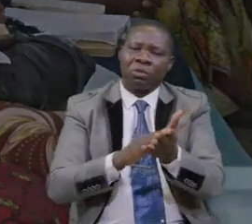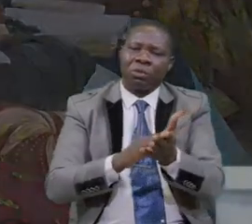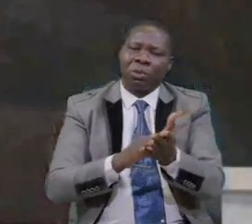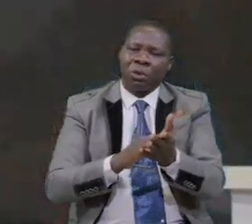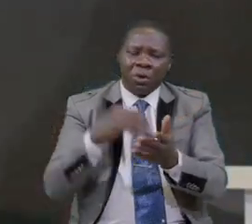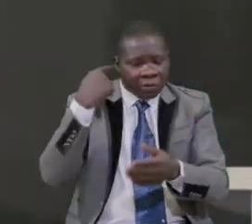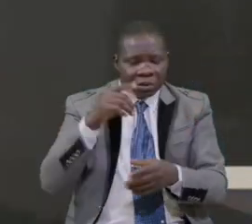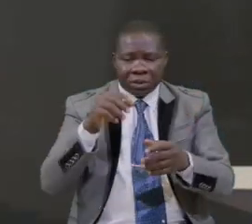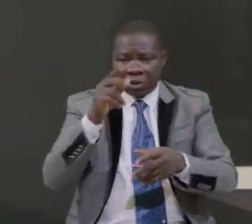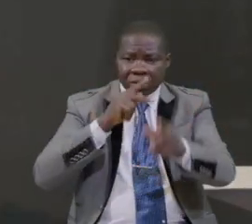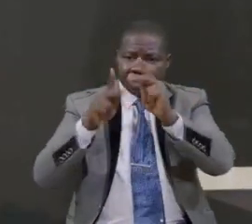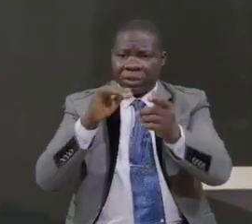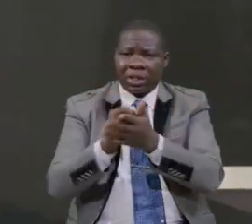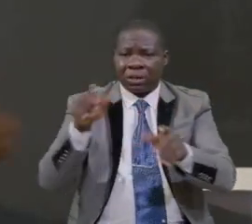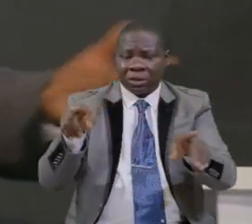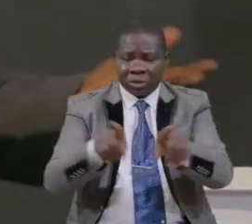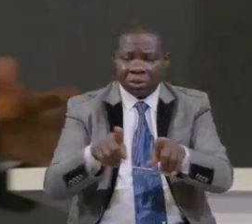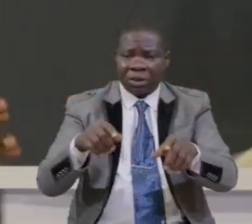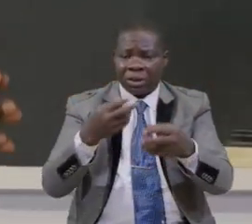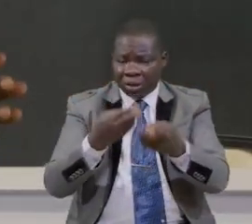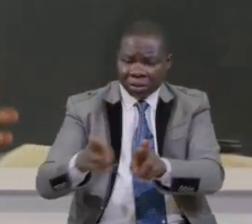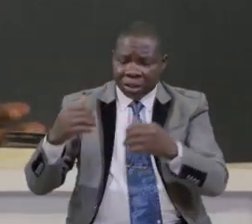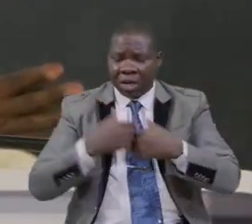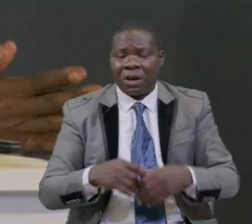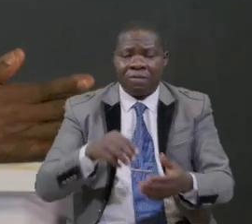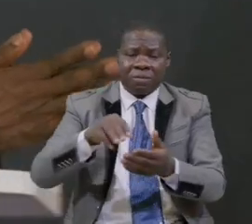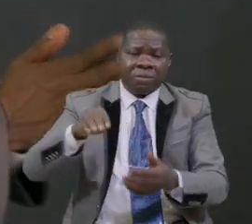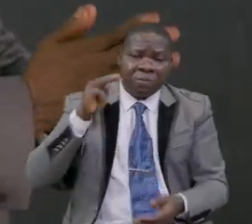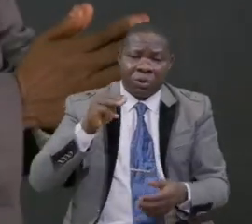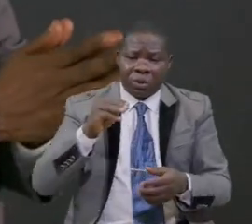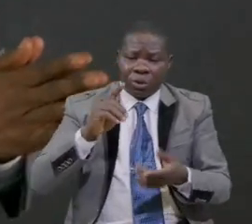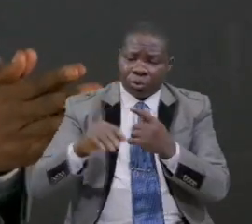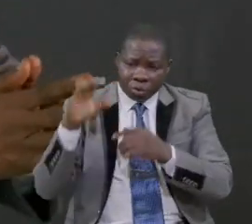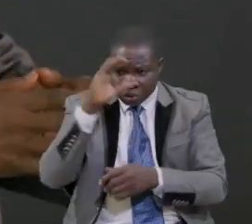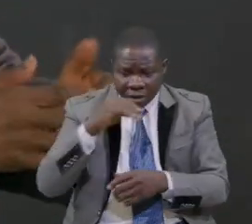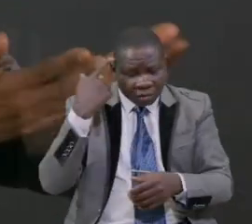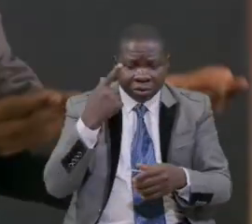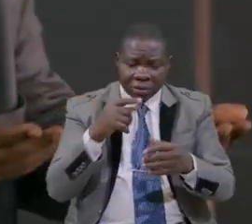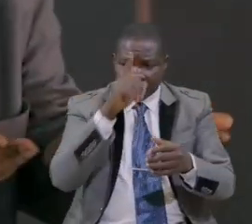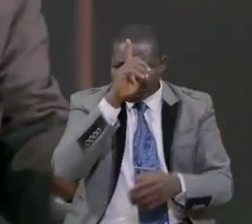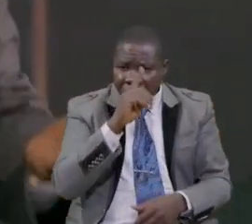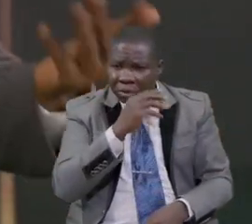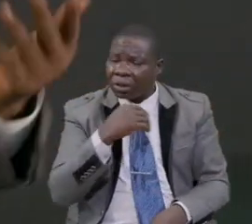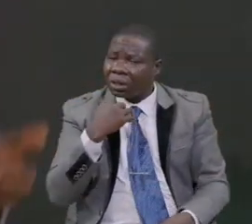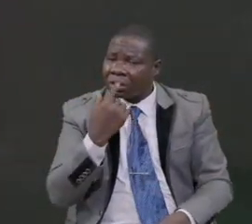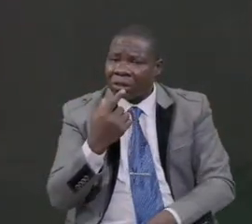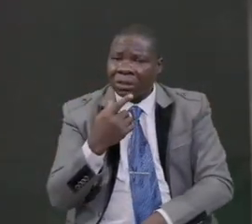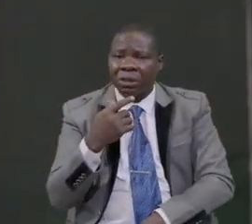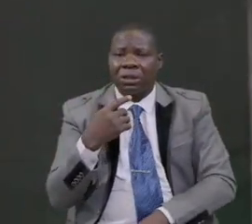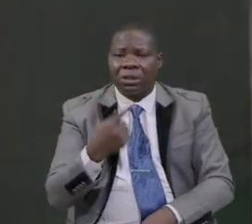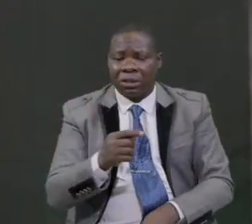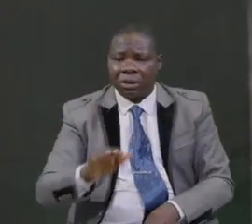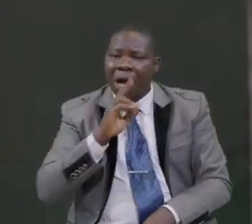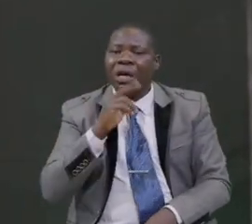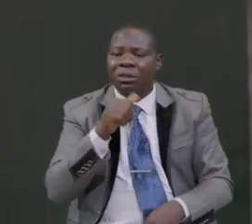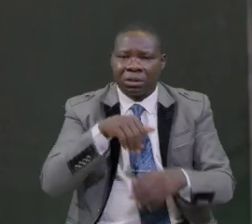Le prophète qui a déjà des millions, il est millionnaire. Au lieu de chercher les veuves pour dire, oh, tes enfants qui ne vont pas à l'école,